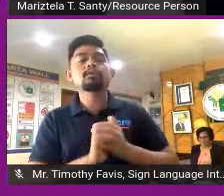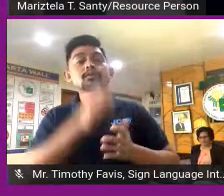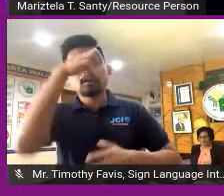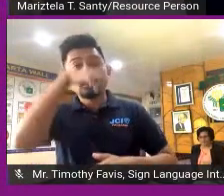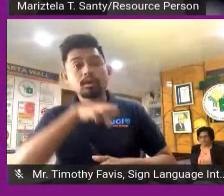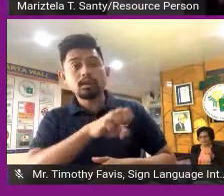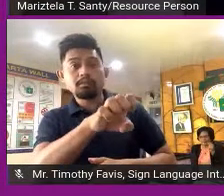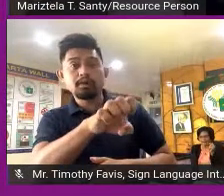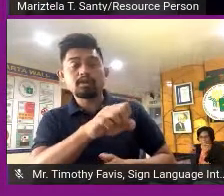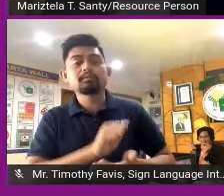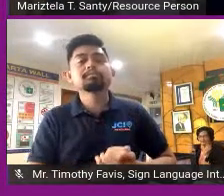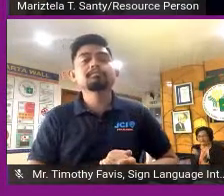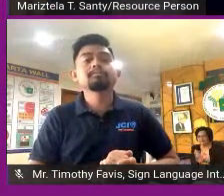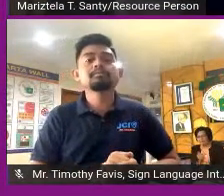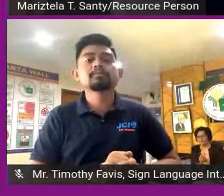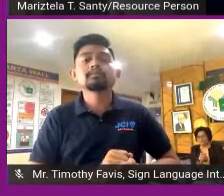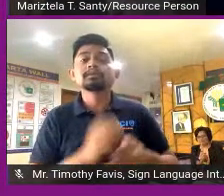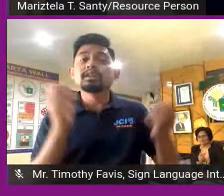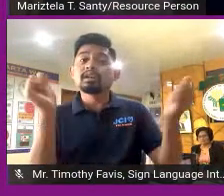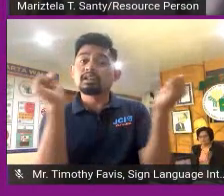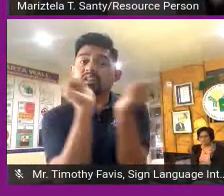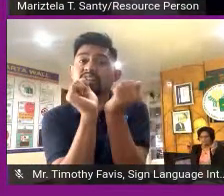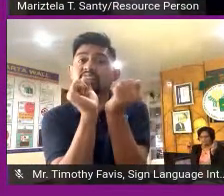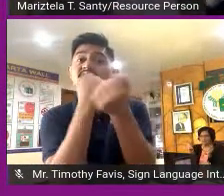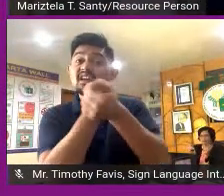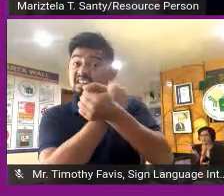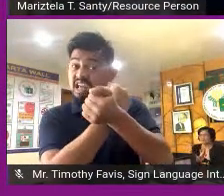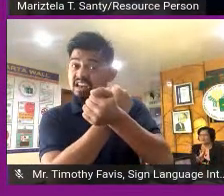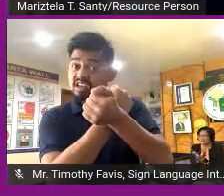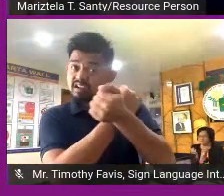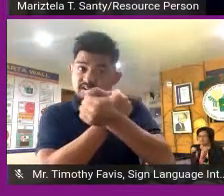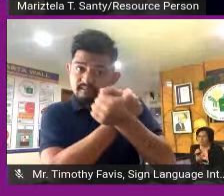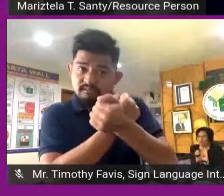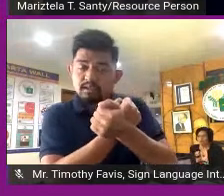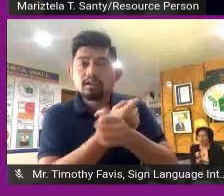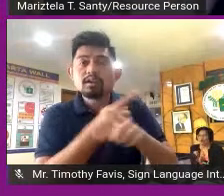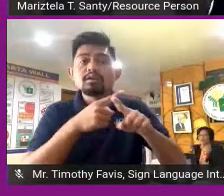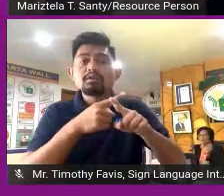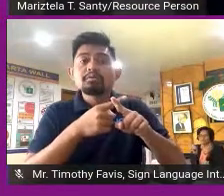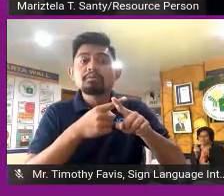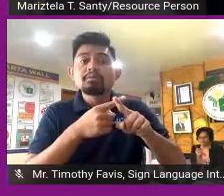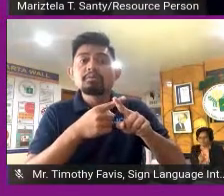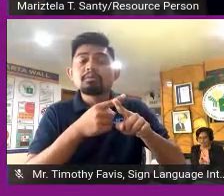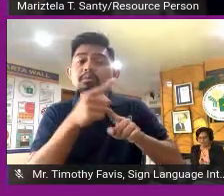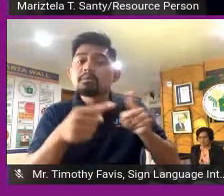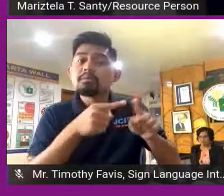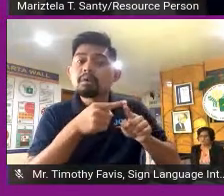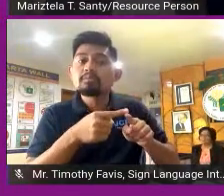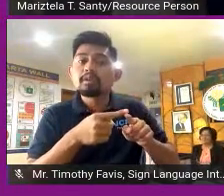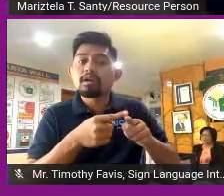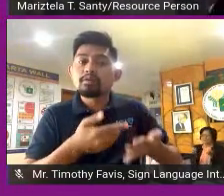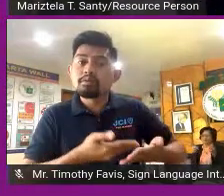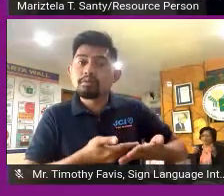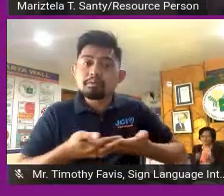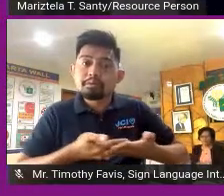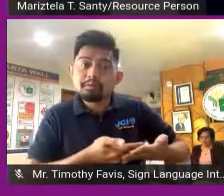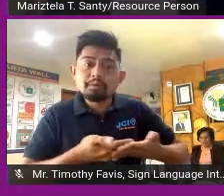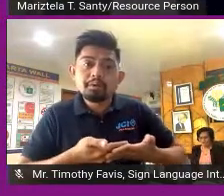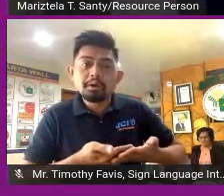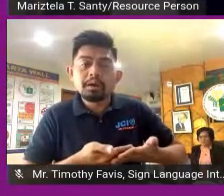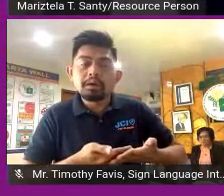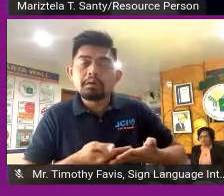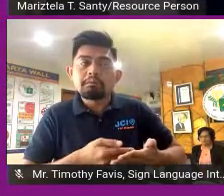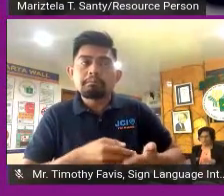elephant. Natali tayo when we were small or 150 pounds, we